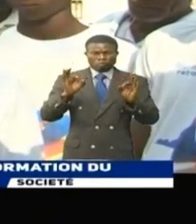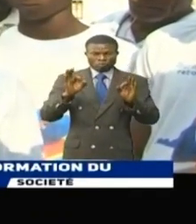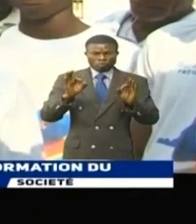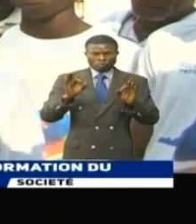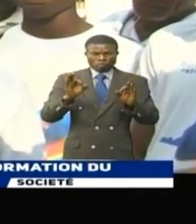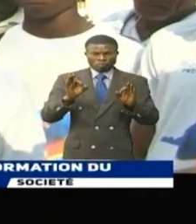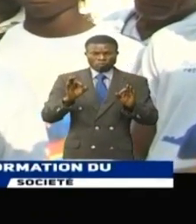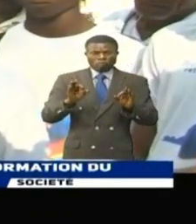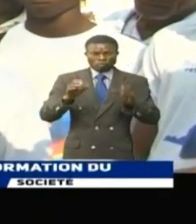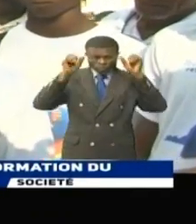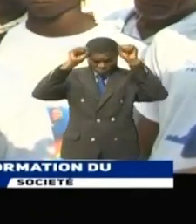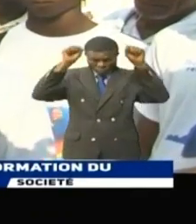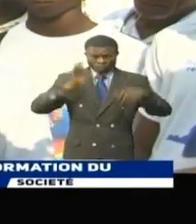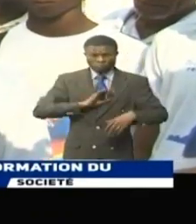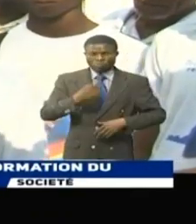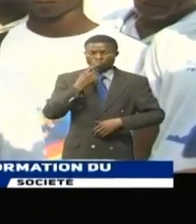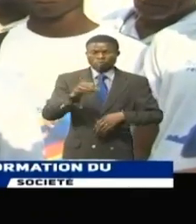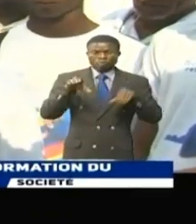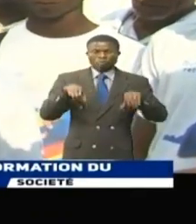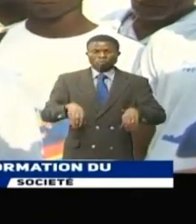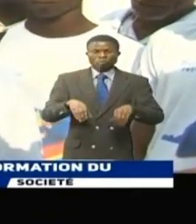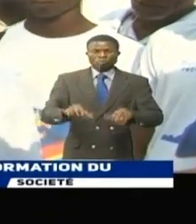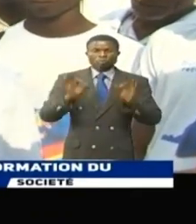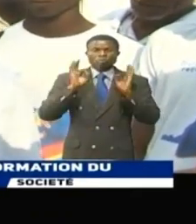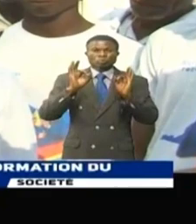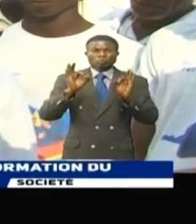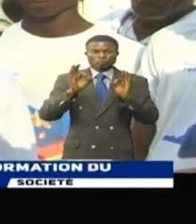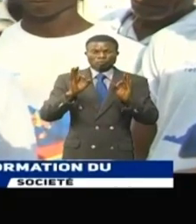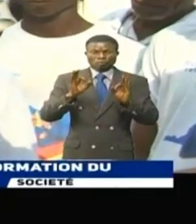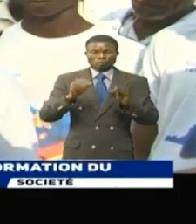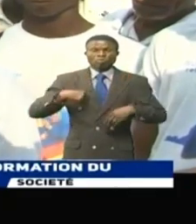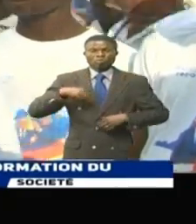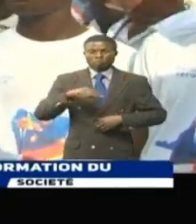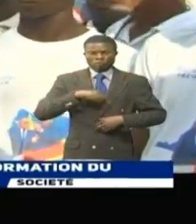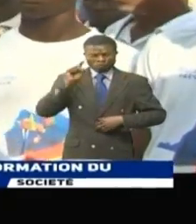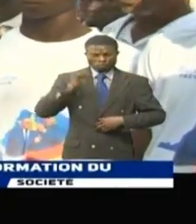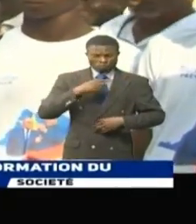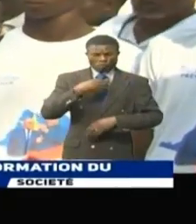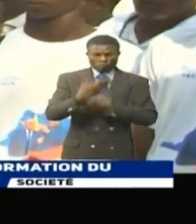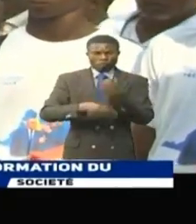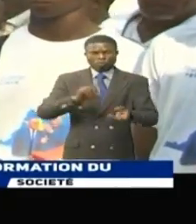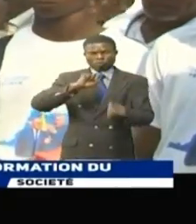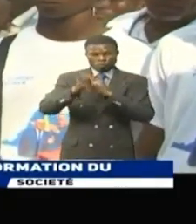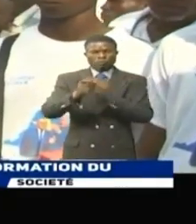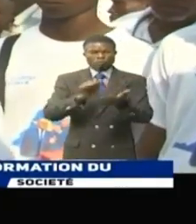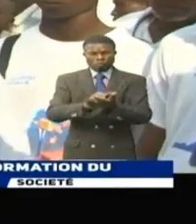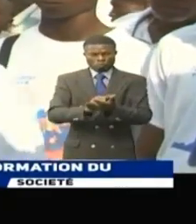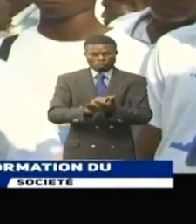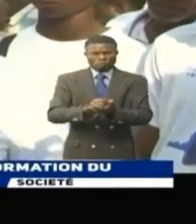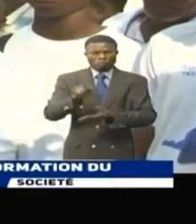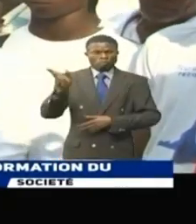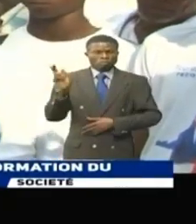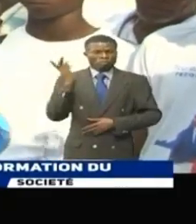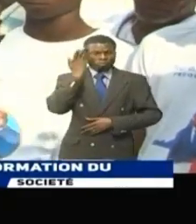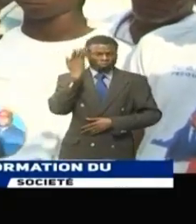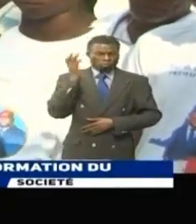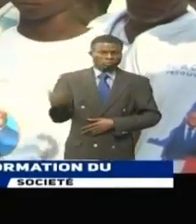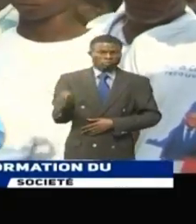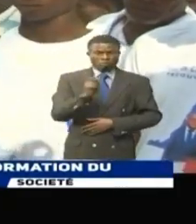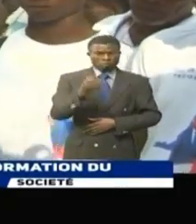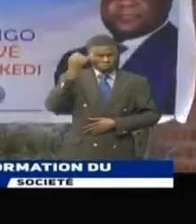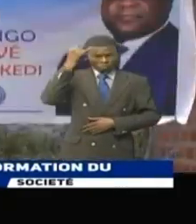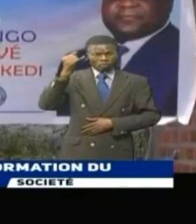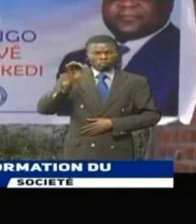il a dit. Et ce Congo nouveau, nous sommes porteurs de ce flambeau. Philippe Nguala Malemba a indiqué qu'à l'initiative du président